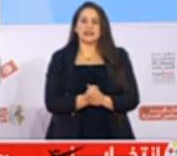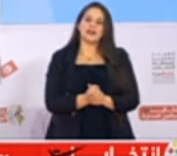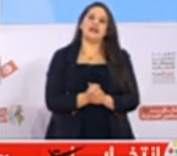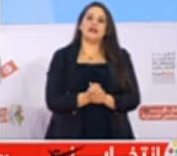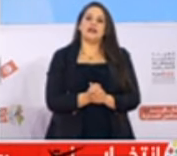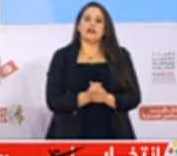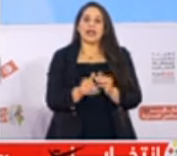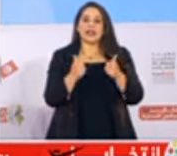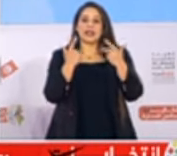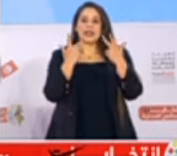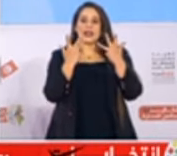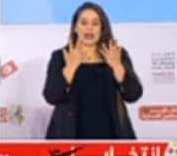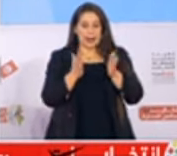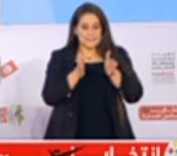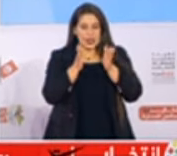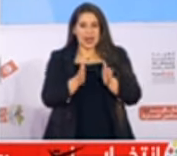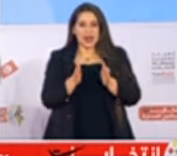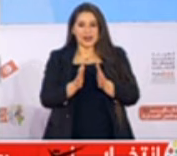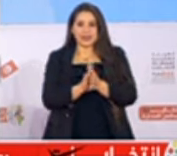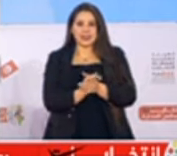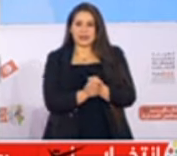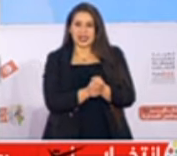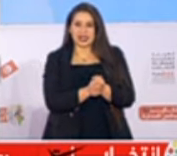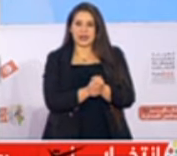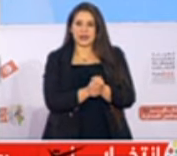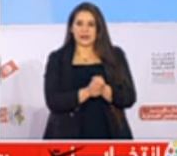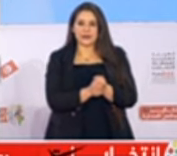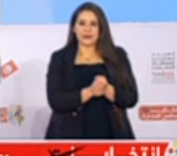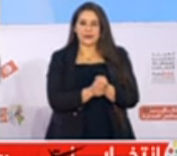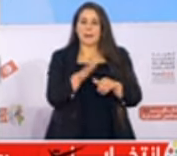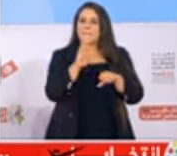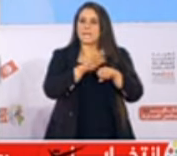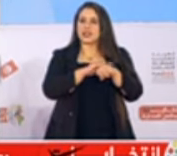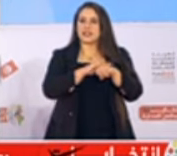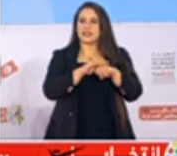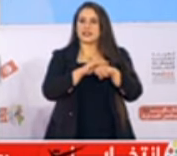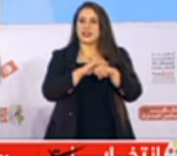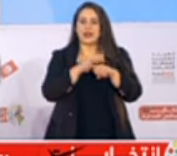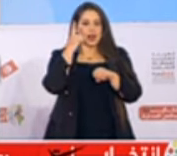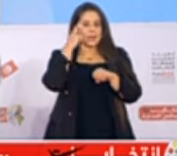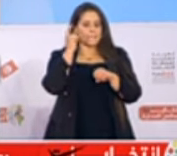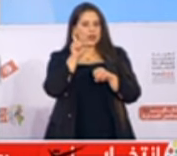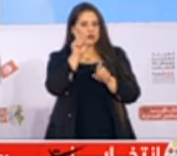هذه هي الارقام الرسميه وباش تكون موضوع